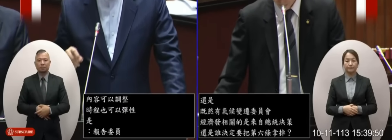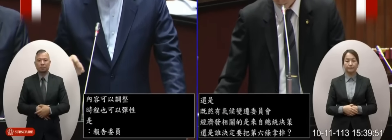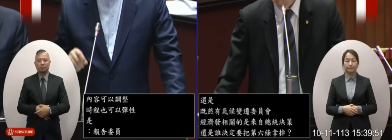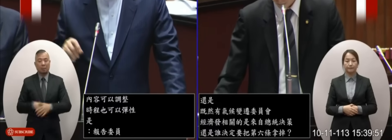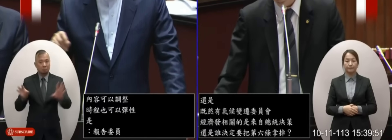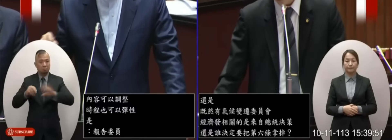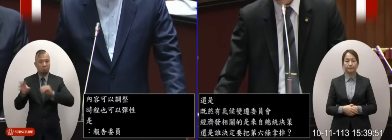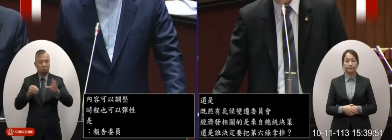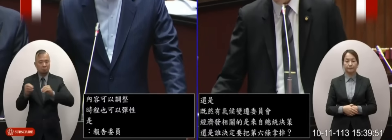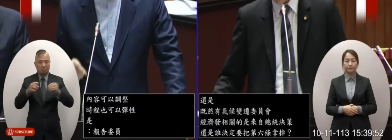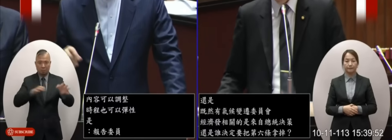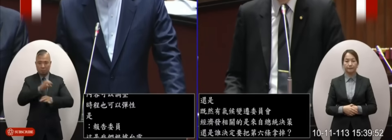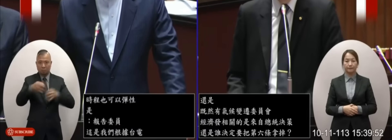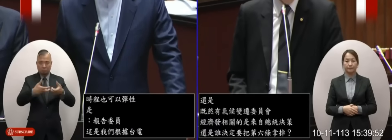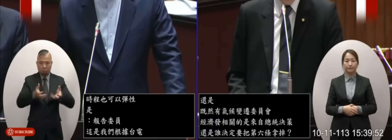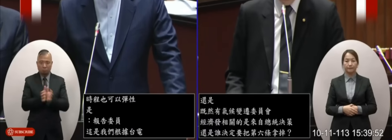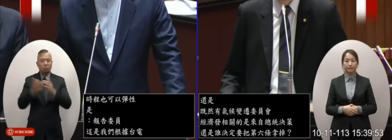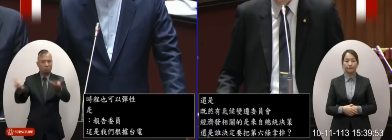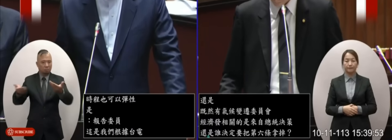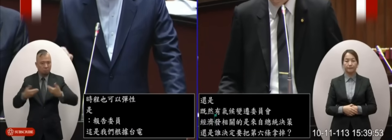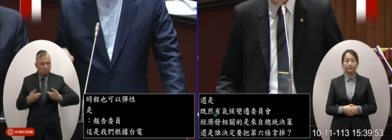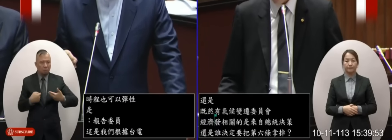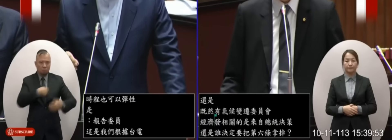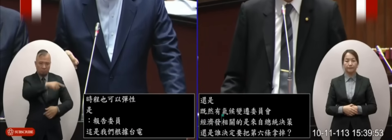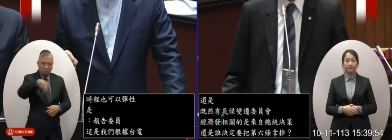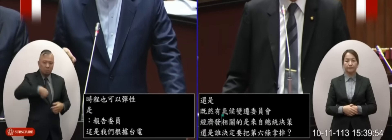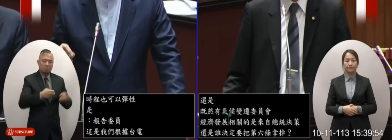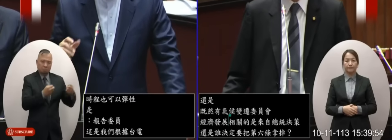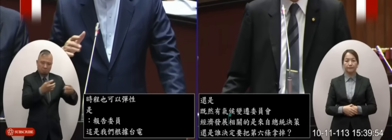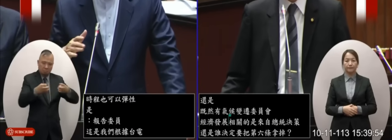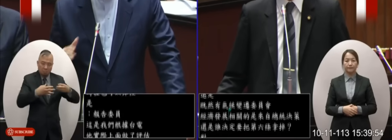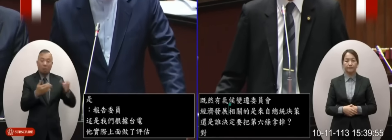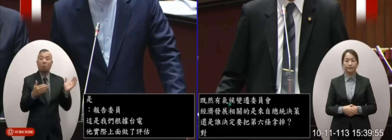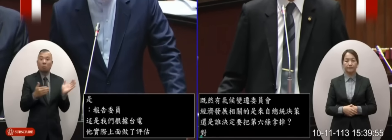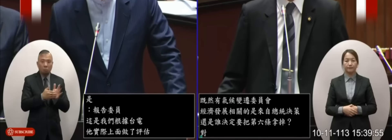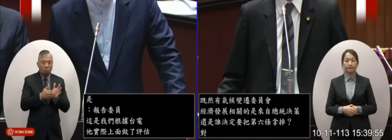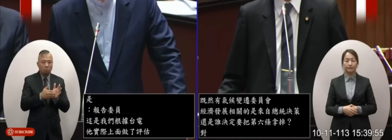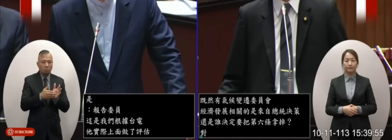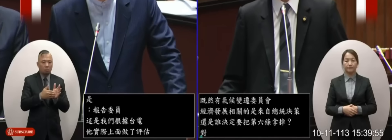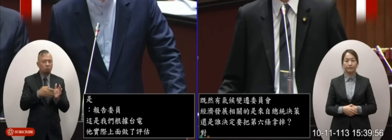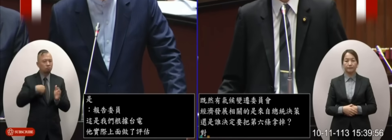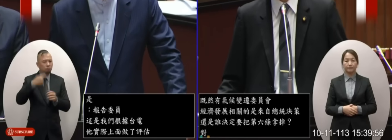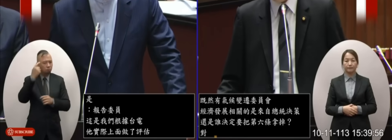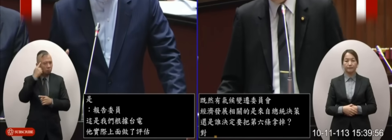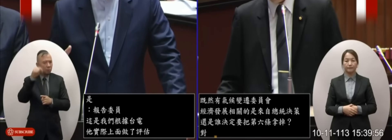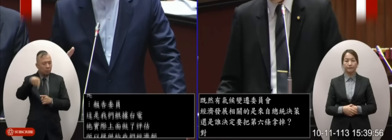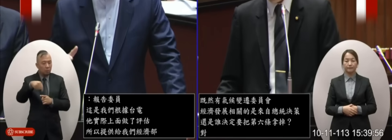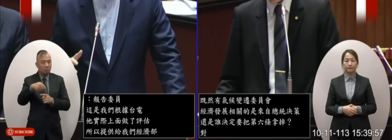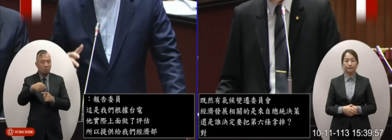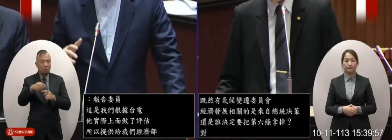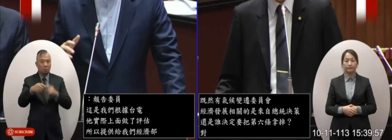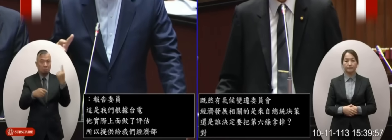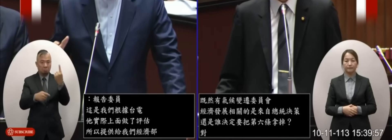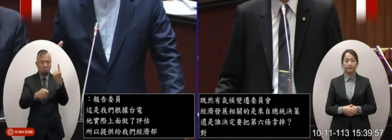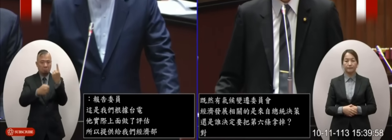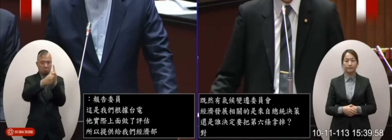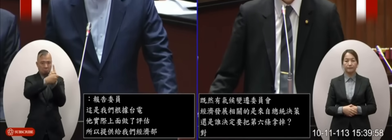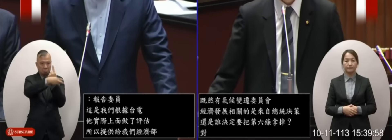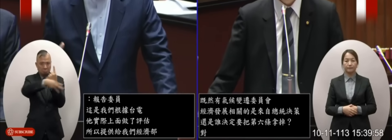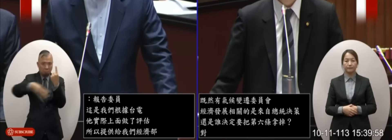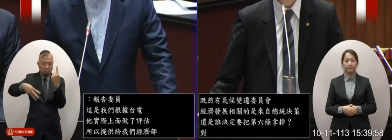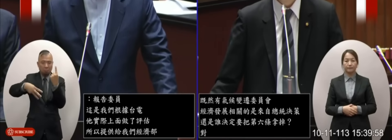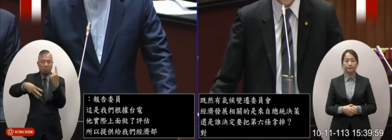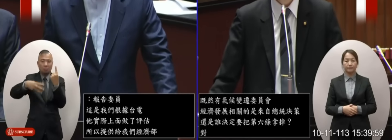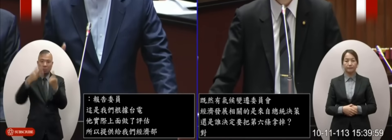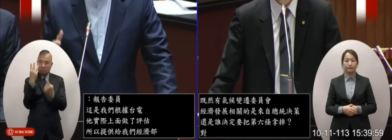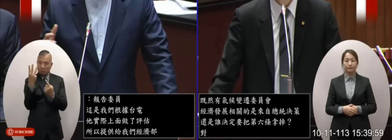济部，经济部在讨论过以后认为 合理， 分拆成三家公司，其实没有办法让这个